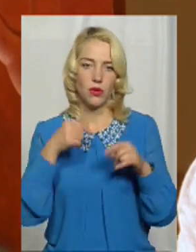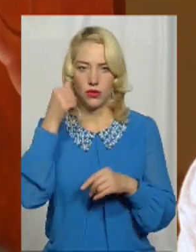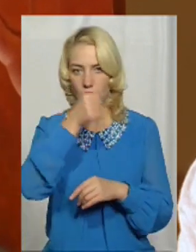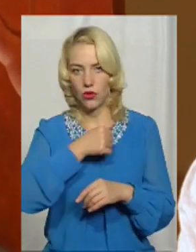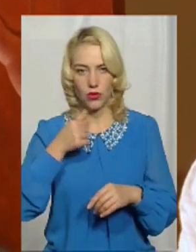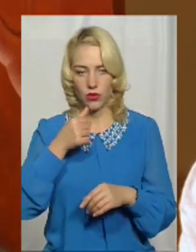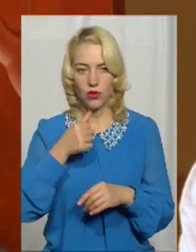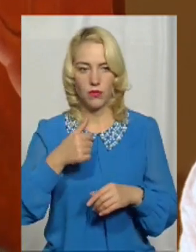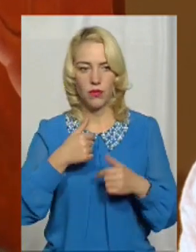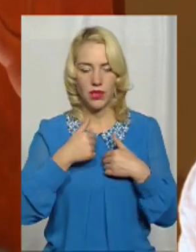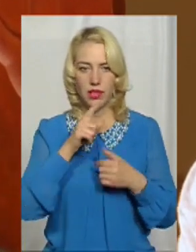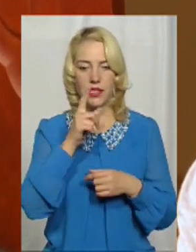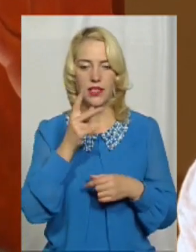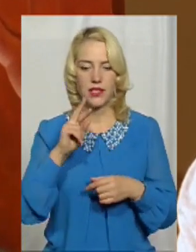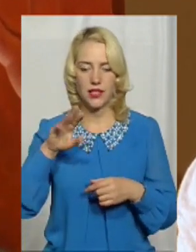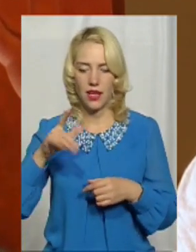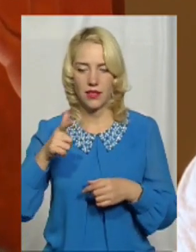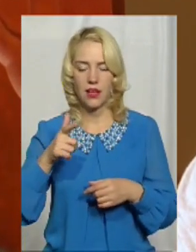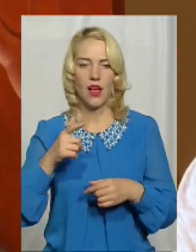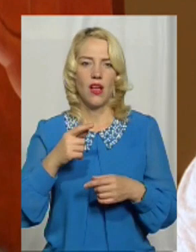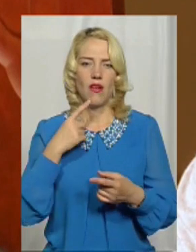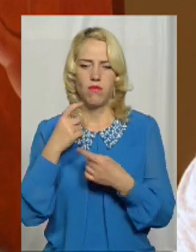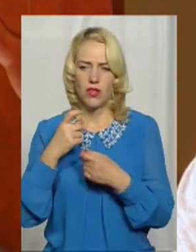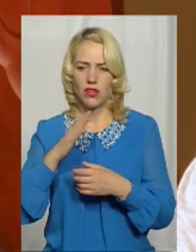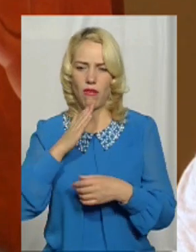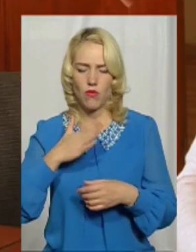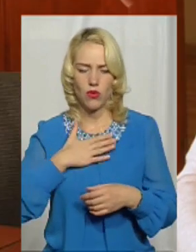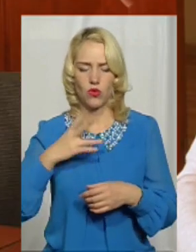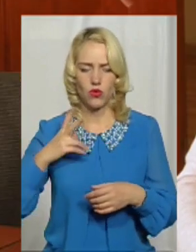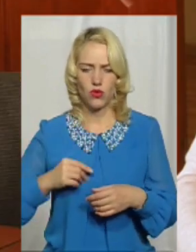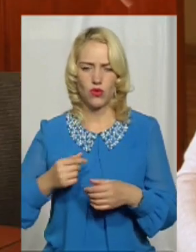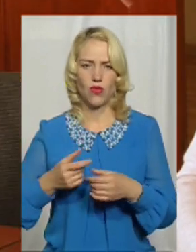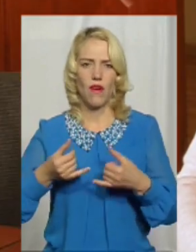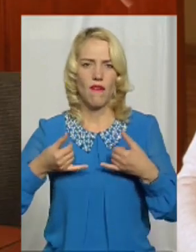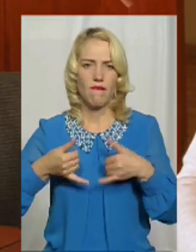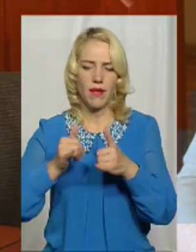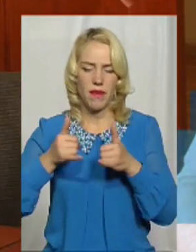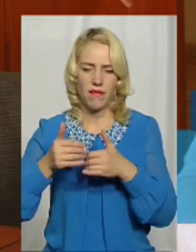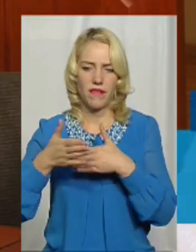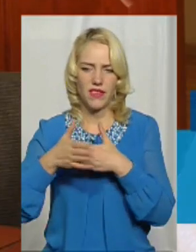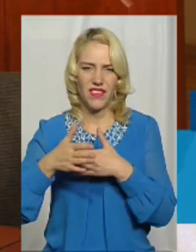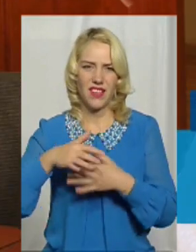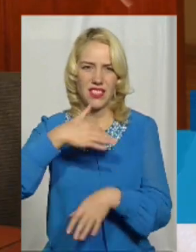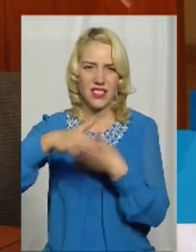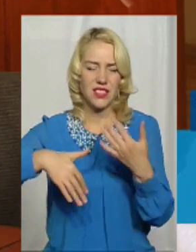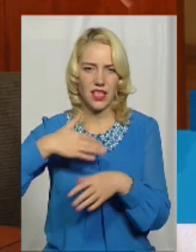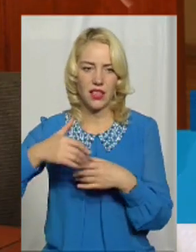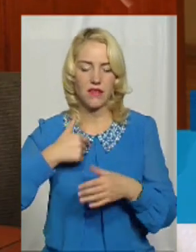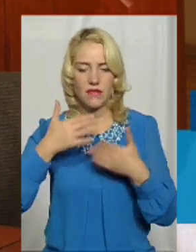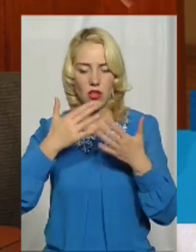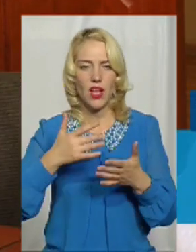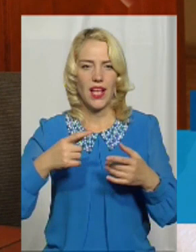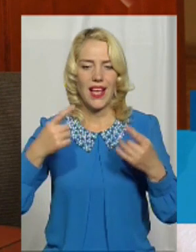Протягом півроку мій зять ображав її дочку, вибивав двері нам, скандалив. Я звернулася до кризового центру. Кризовий центр